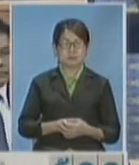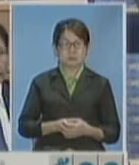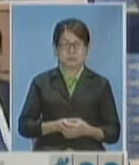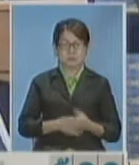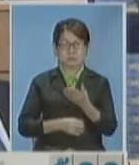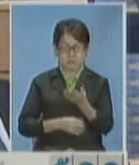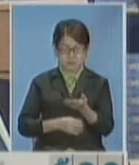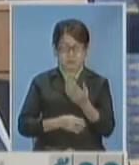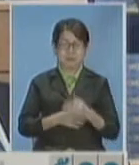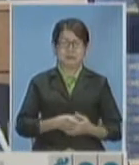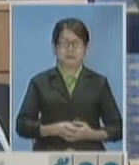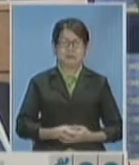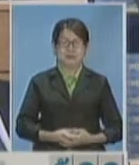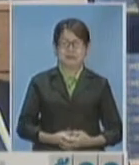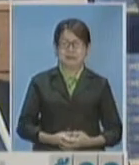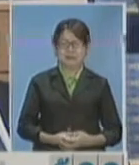เชิญครับ